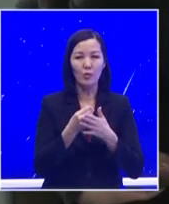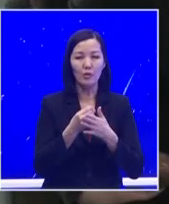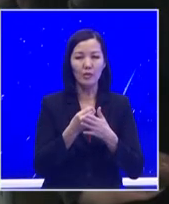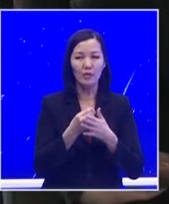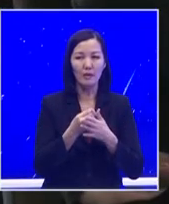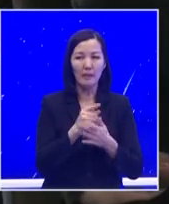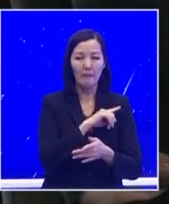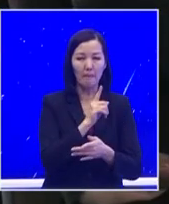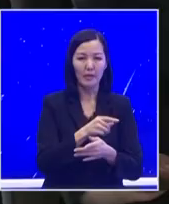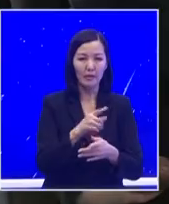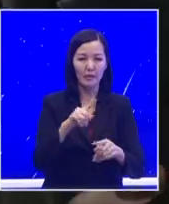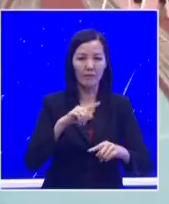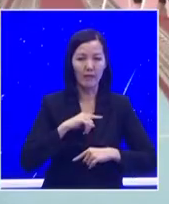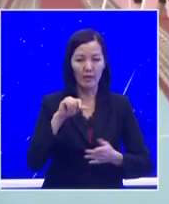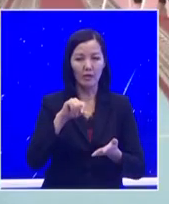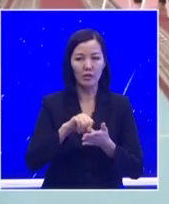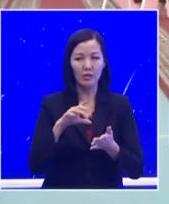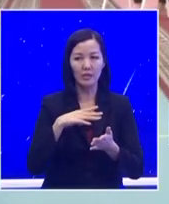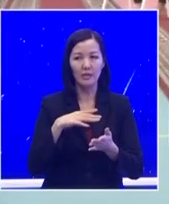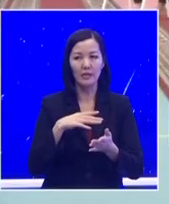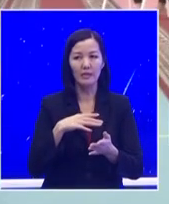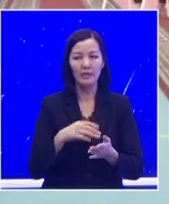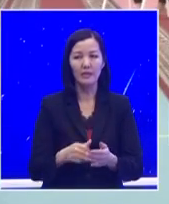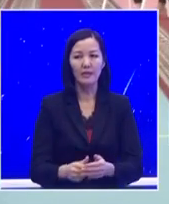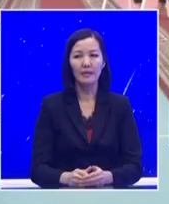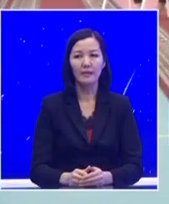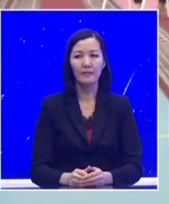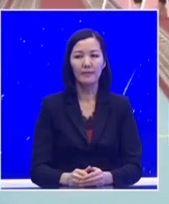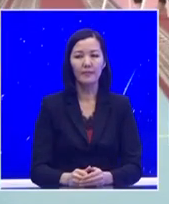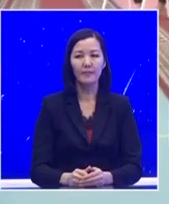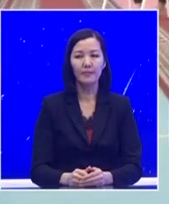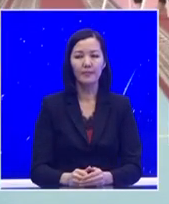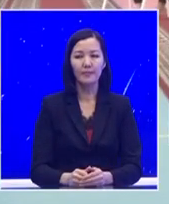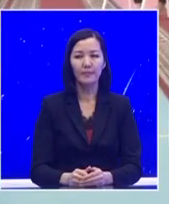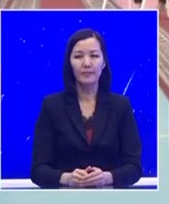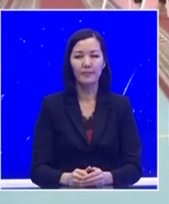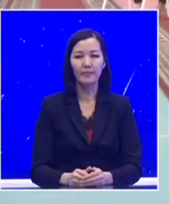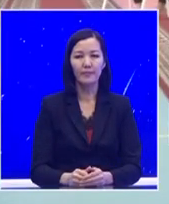арқасында ол финалға шықты. Семей қаласынан Астан